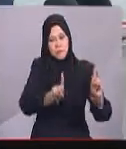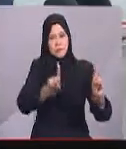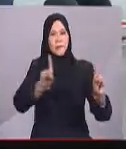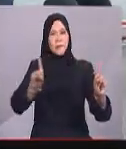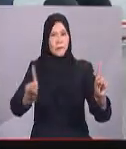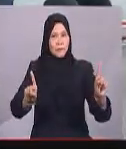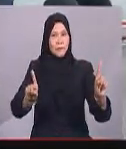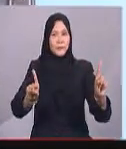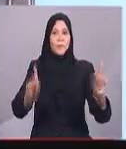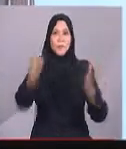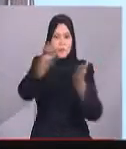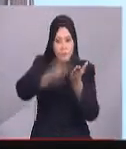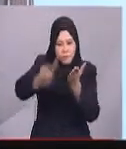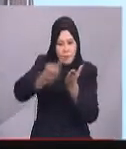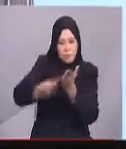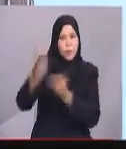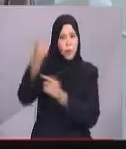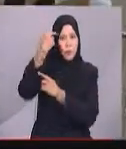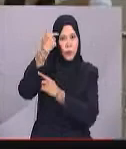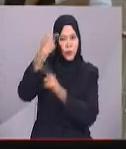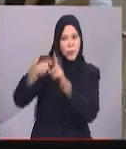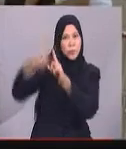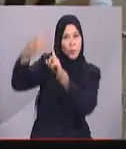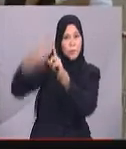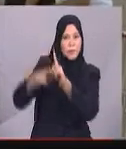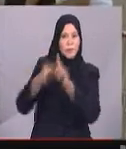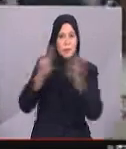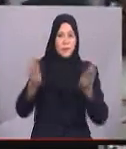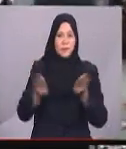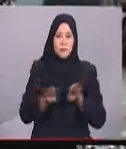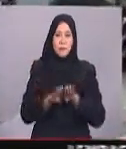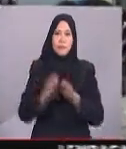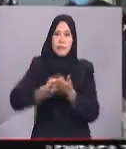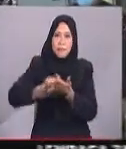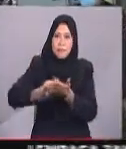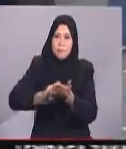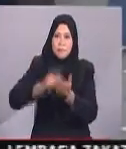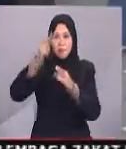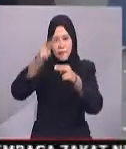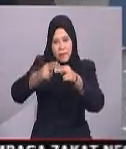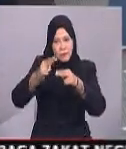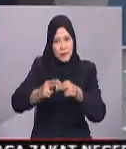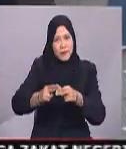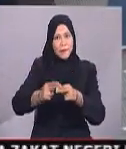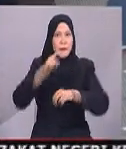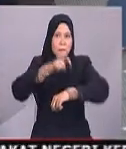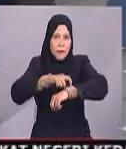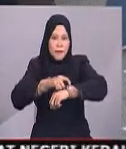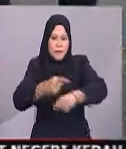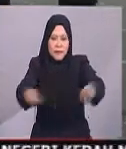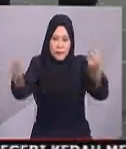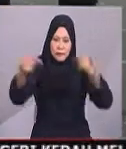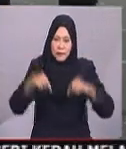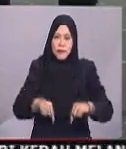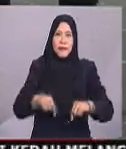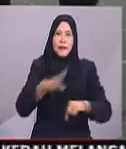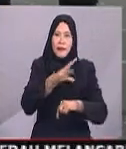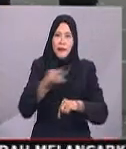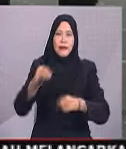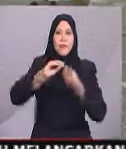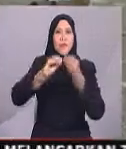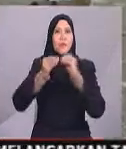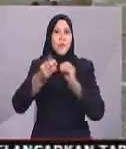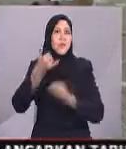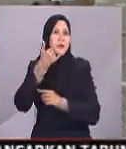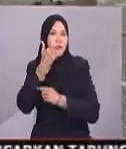sosial, pemeriksaan suhu badan, mengisi borang yang memerlukan perincian nama, masa kedatangan serta